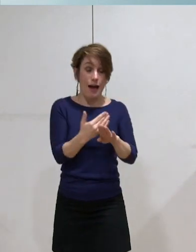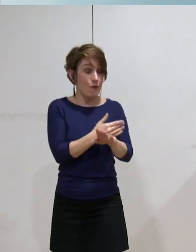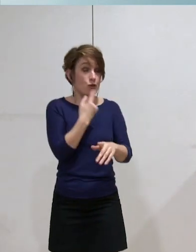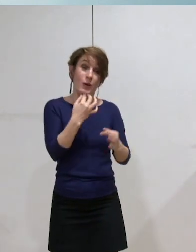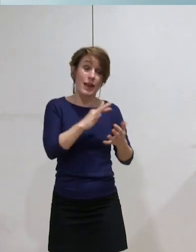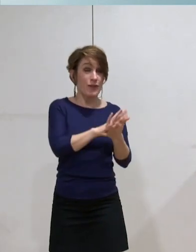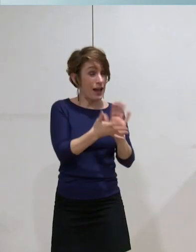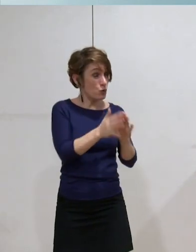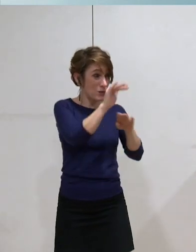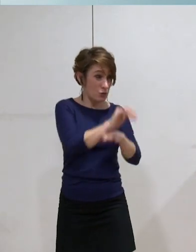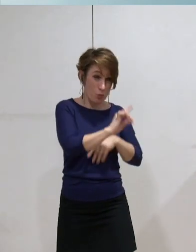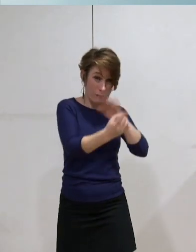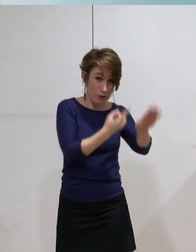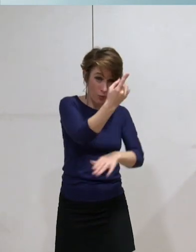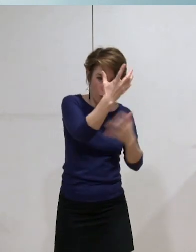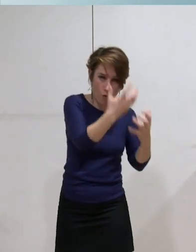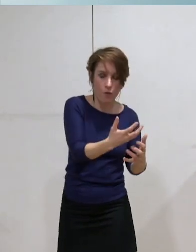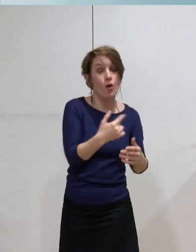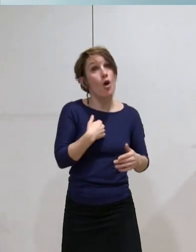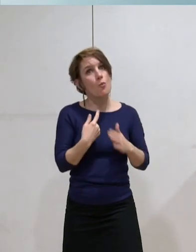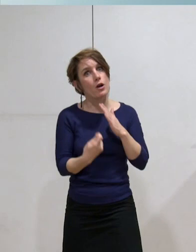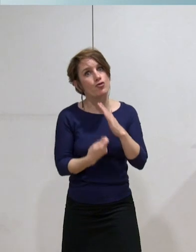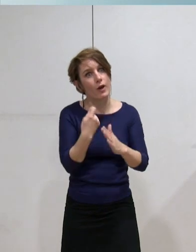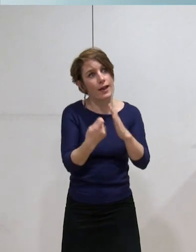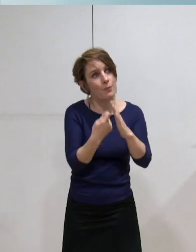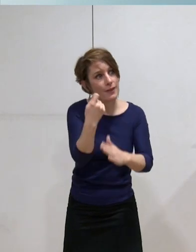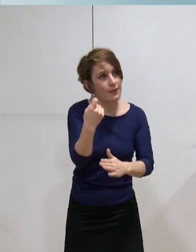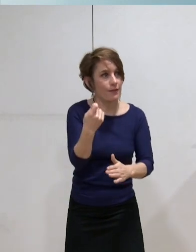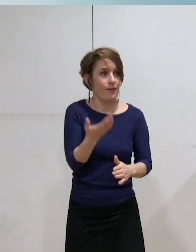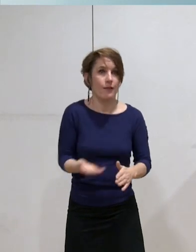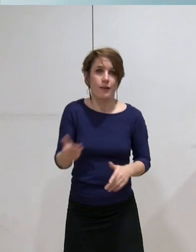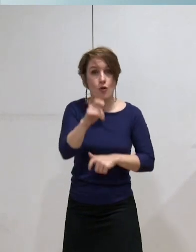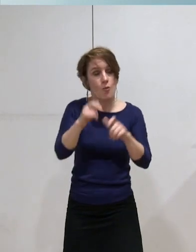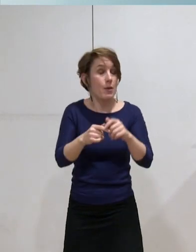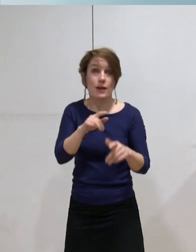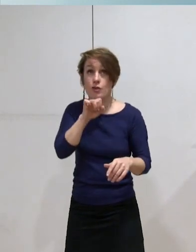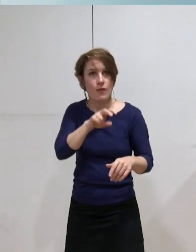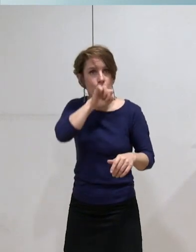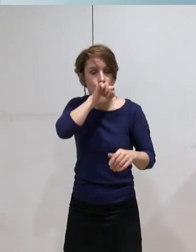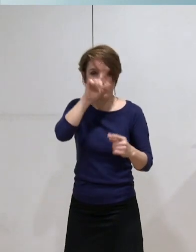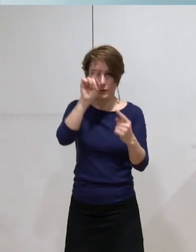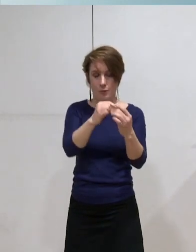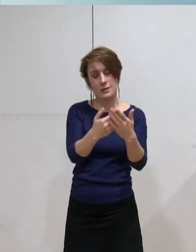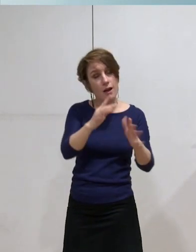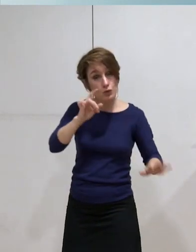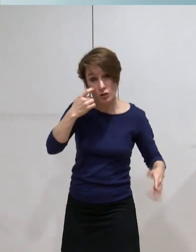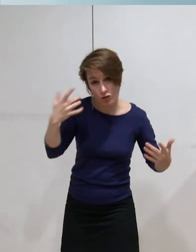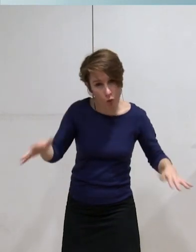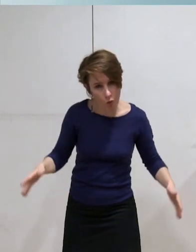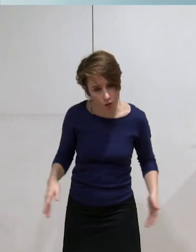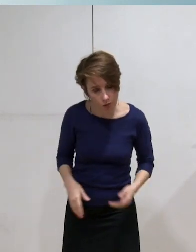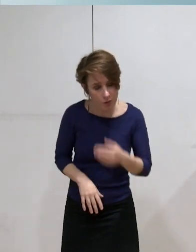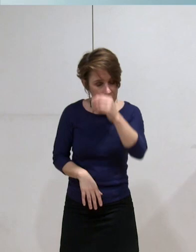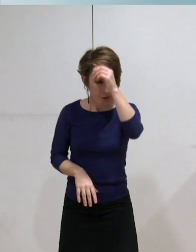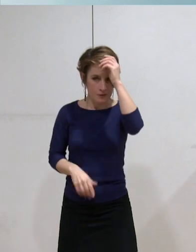redis un fait qui normalement maintenant est connu tout au moins par ceux qui s'intéressent à ces questions là qui est que sur un